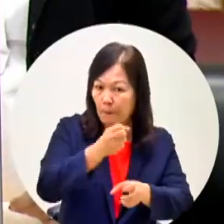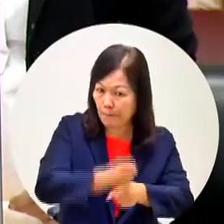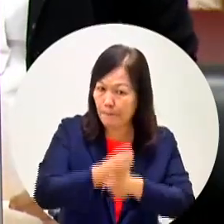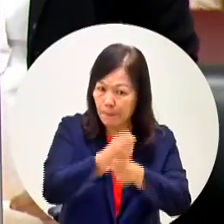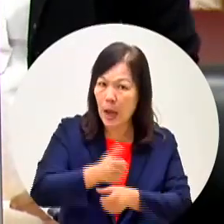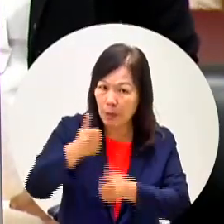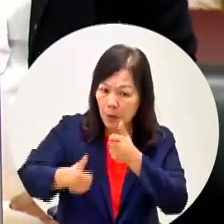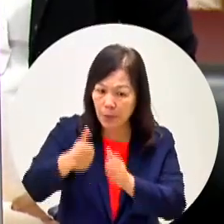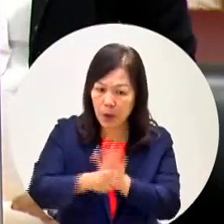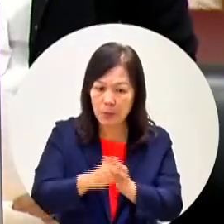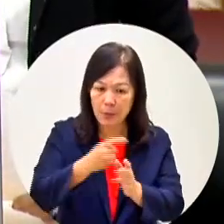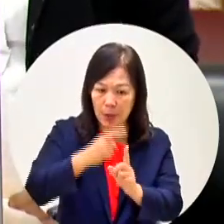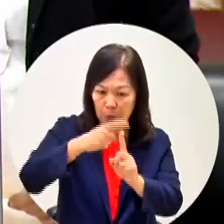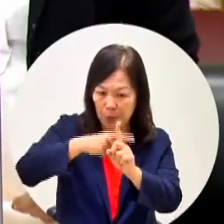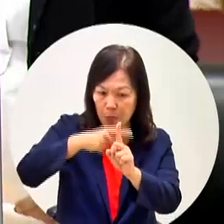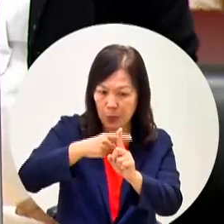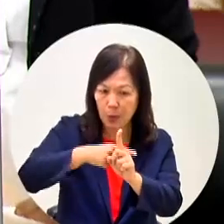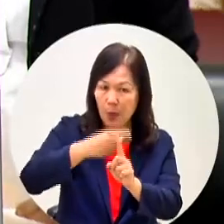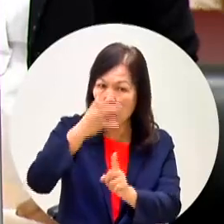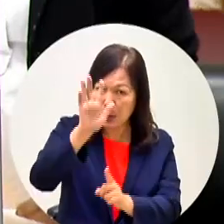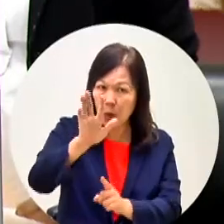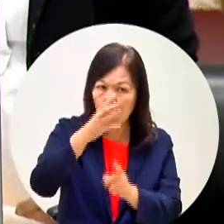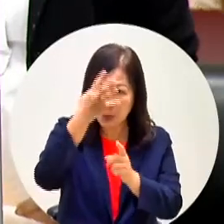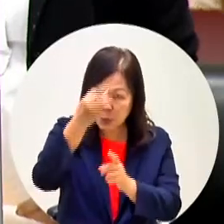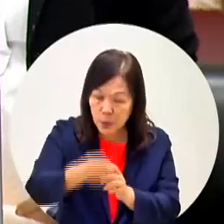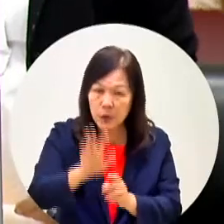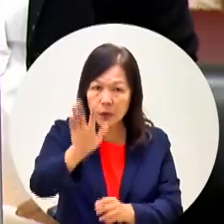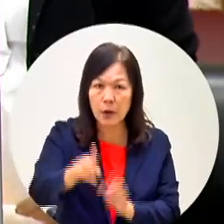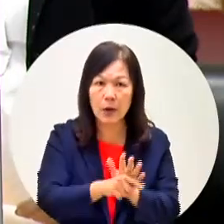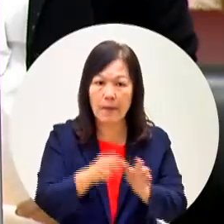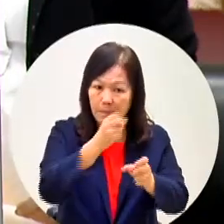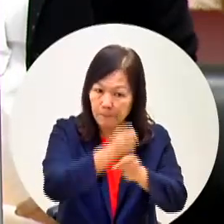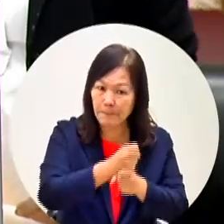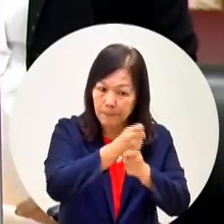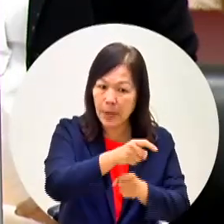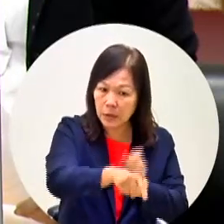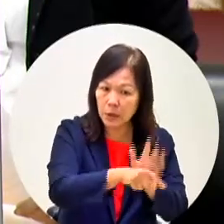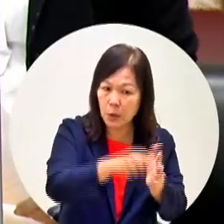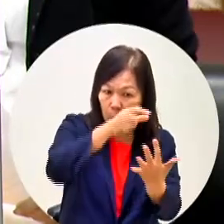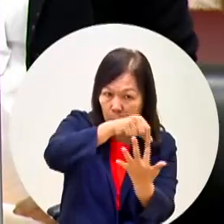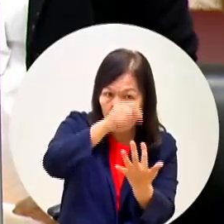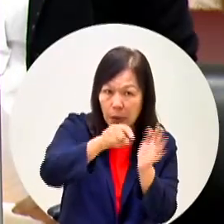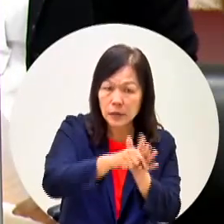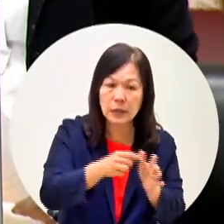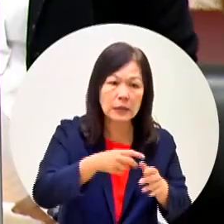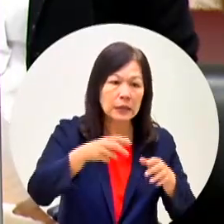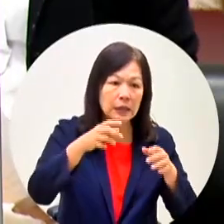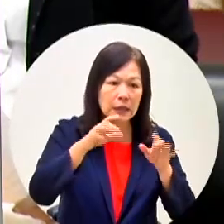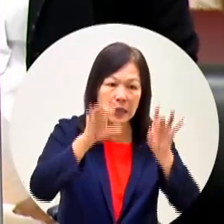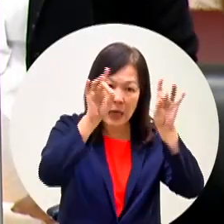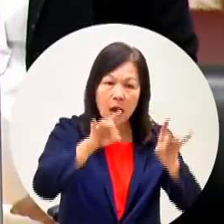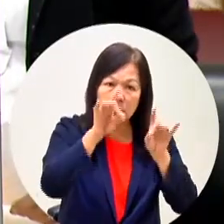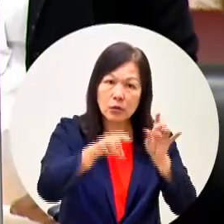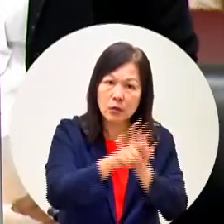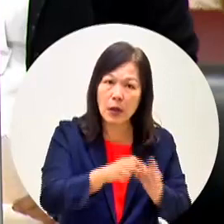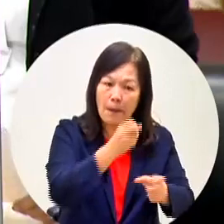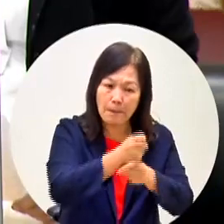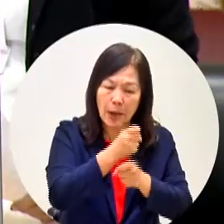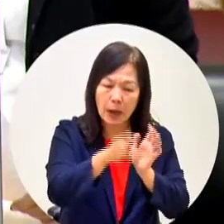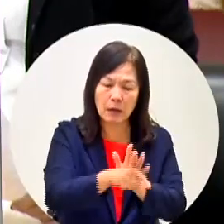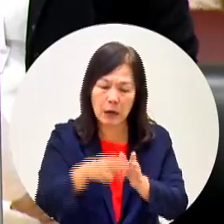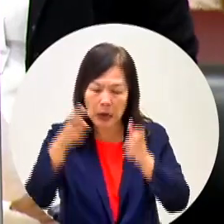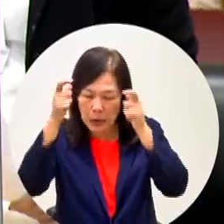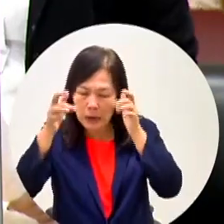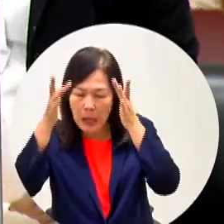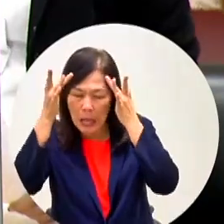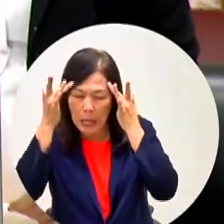说马匹可能是要澳洲的马，因为高雄比较热，不你的马匹吼，你得爱吹冰